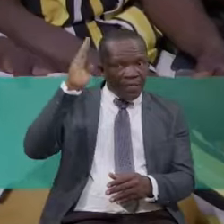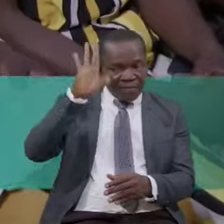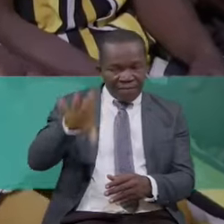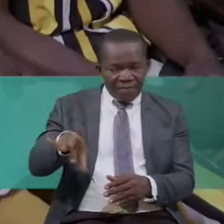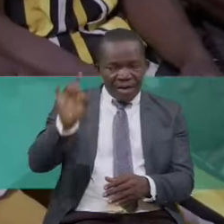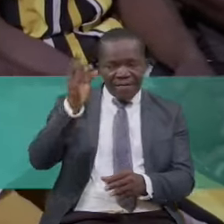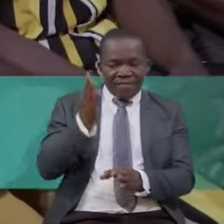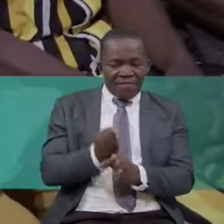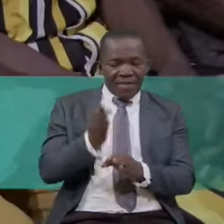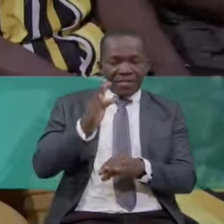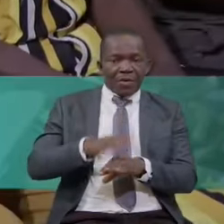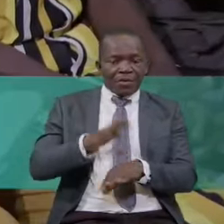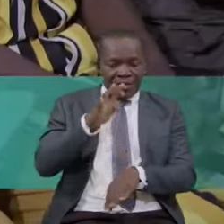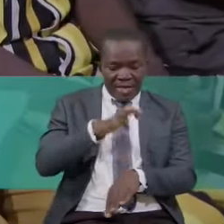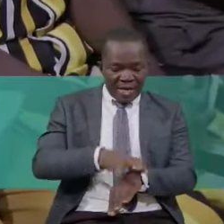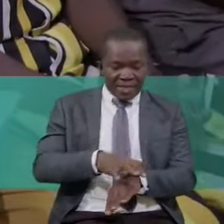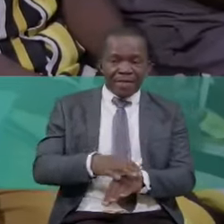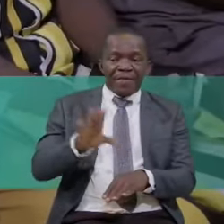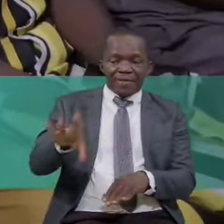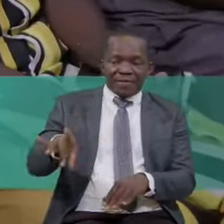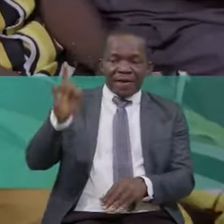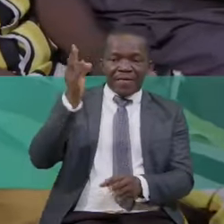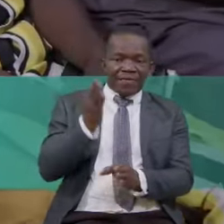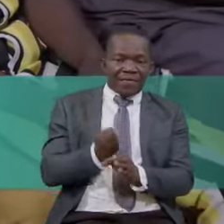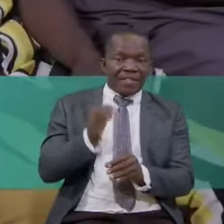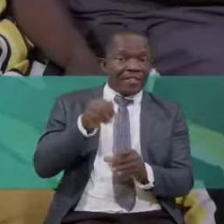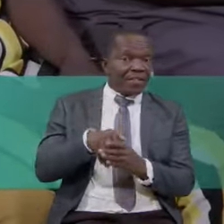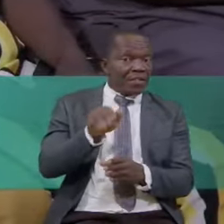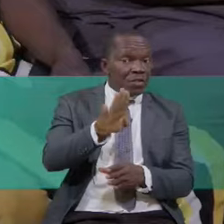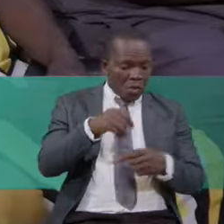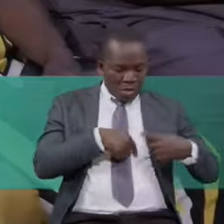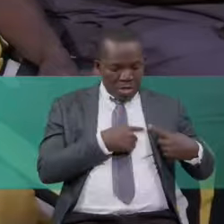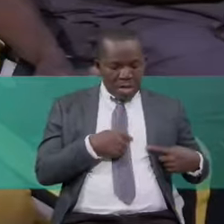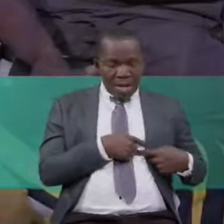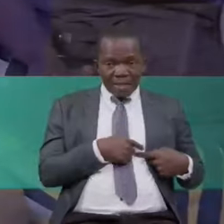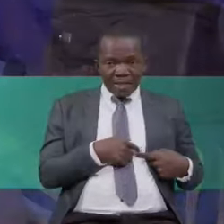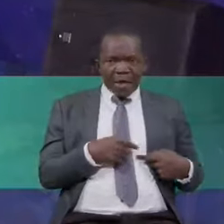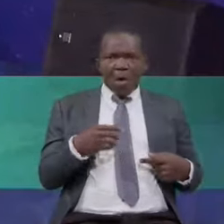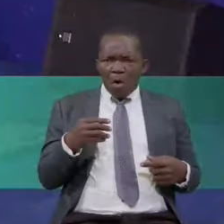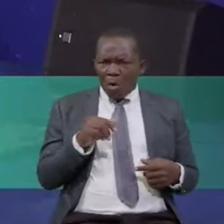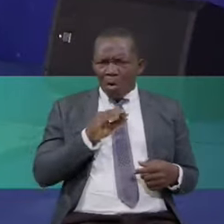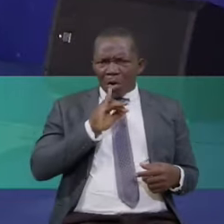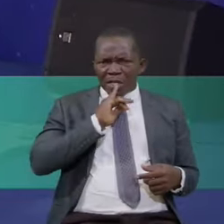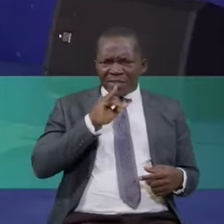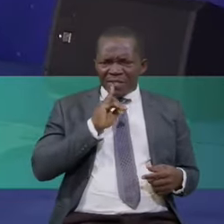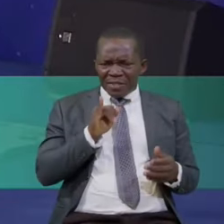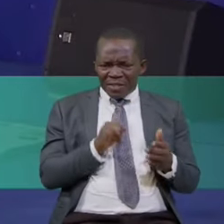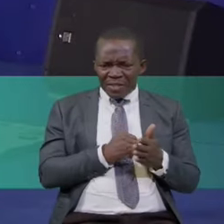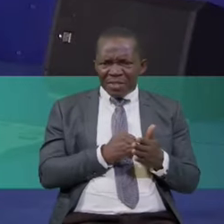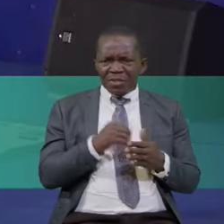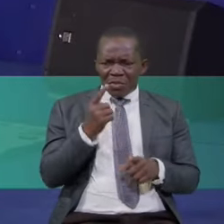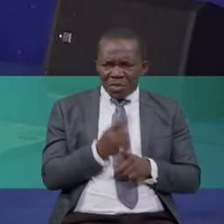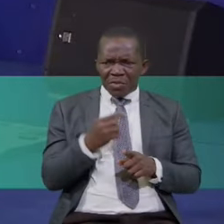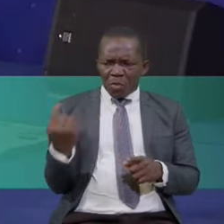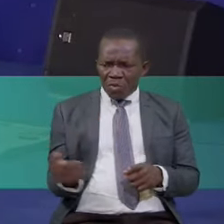dans ton cœur ou bien c'est les activités seulement les actions ou bien c'est seulement ceci ceci ou cela